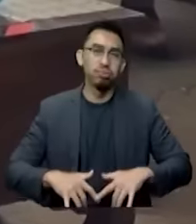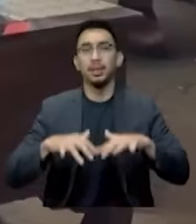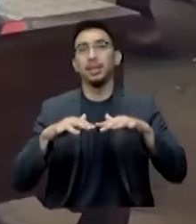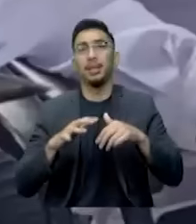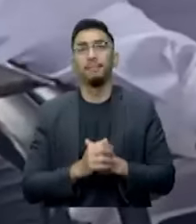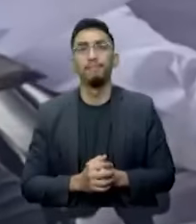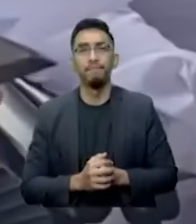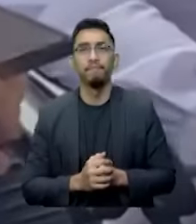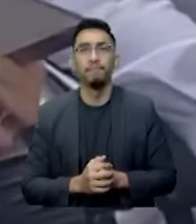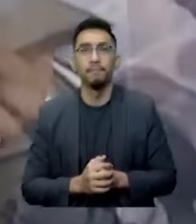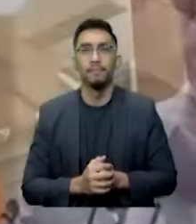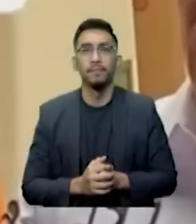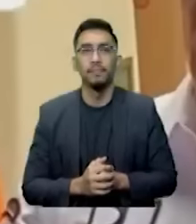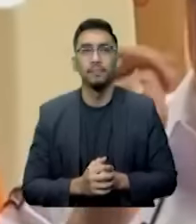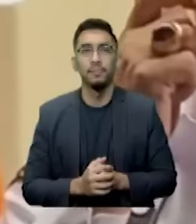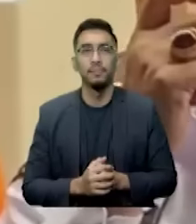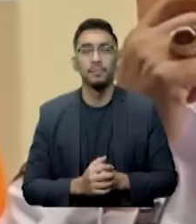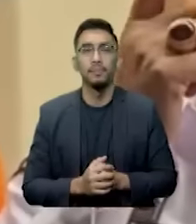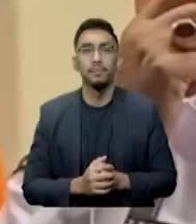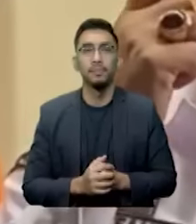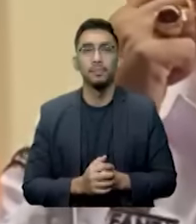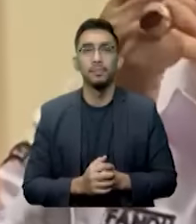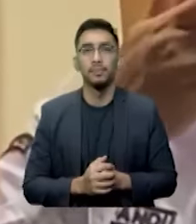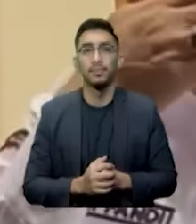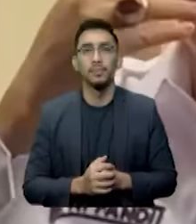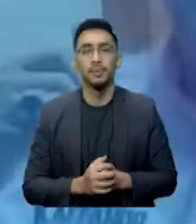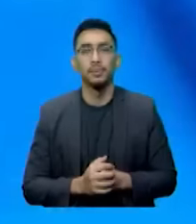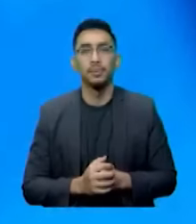Dari Kabupaten Musi, Rawas Utara, Sudirman iNews melaporkan.